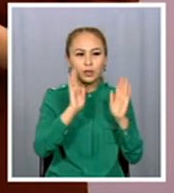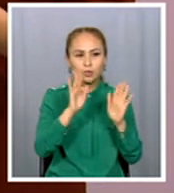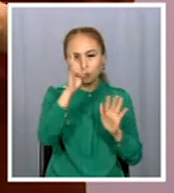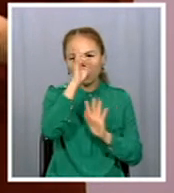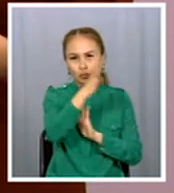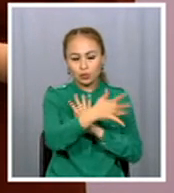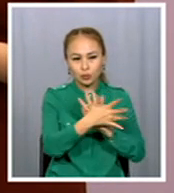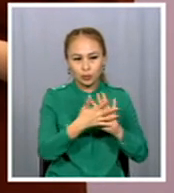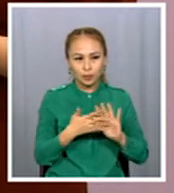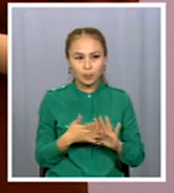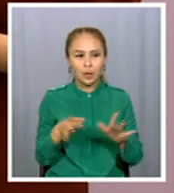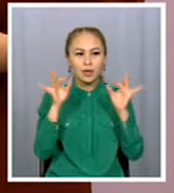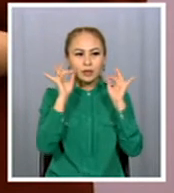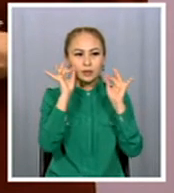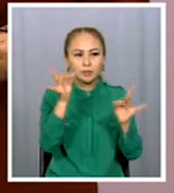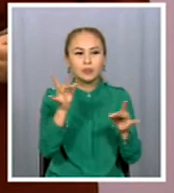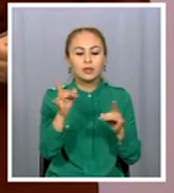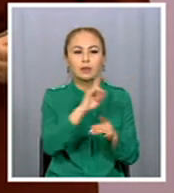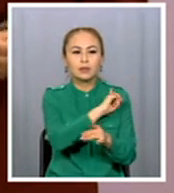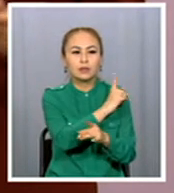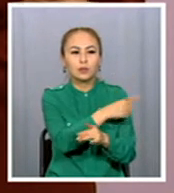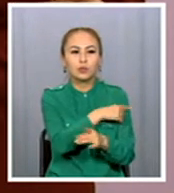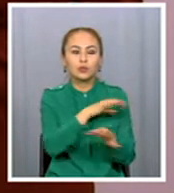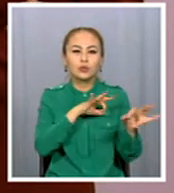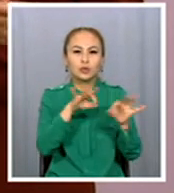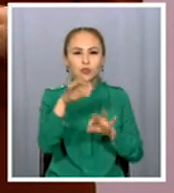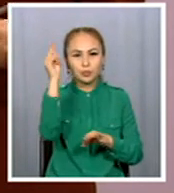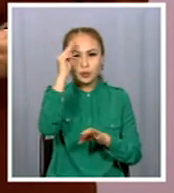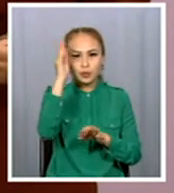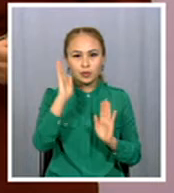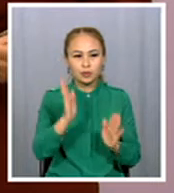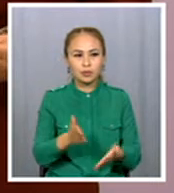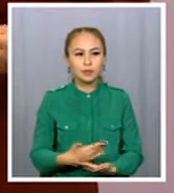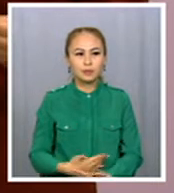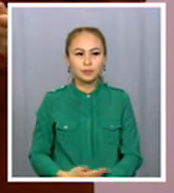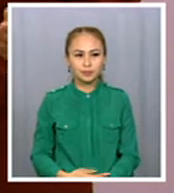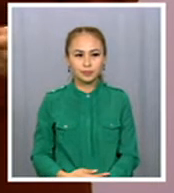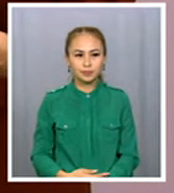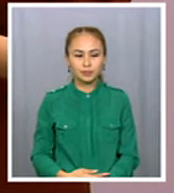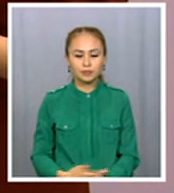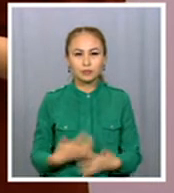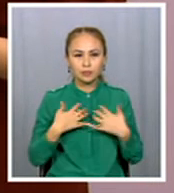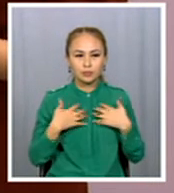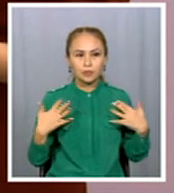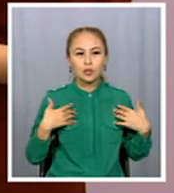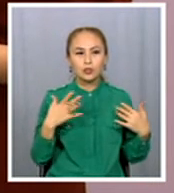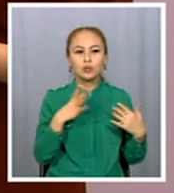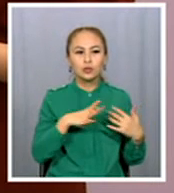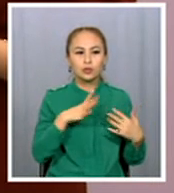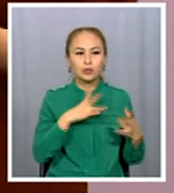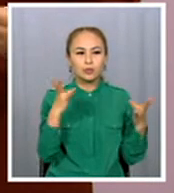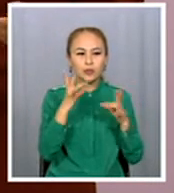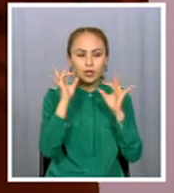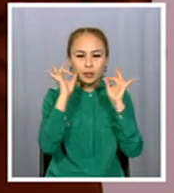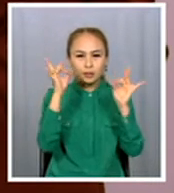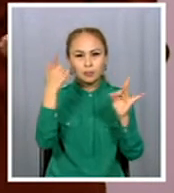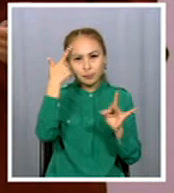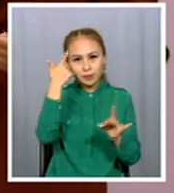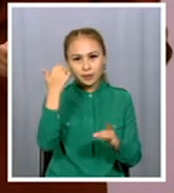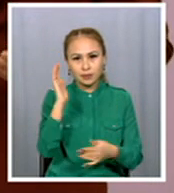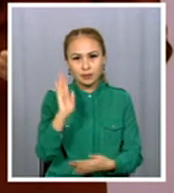болатынын түсініп, дыбыс қаттылығын өлшеп үйренесіңдер. Жануарлардың не үшін дыбыс